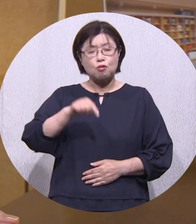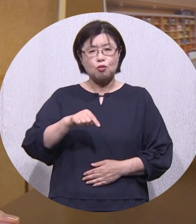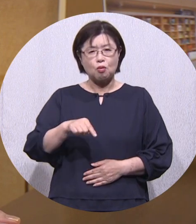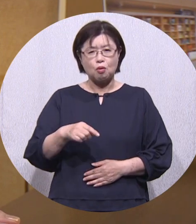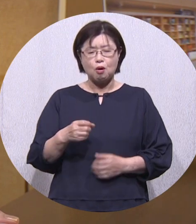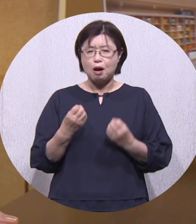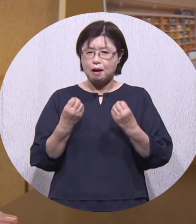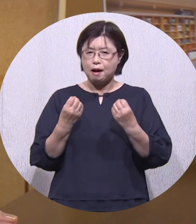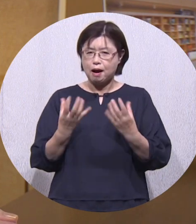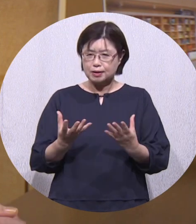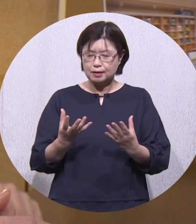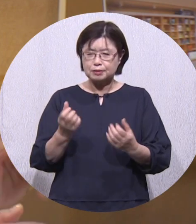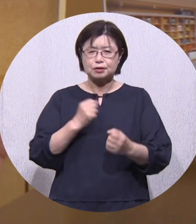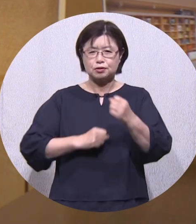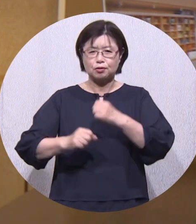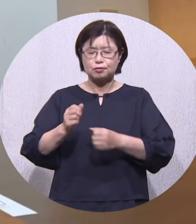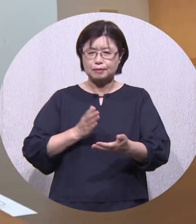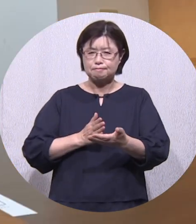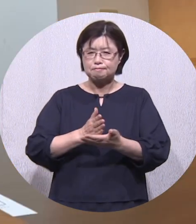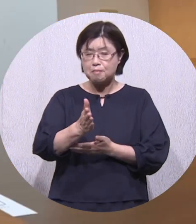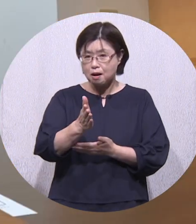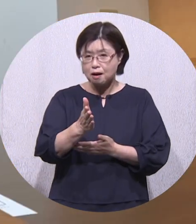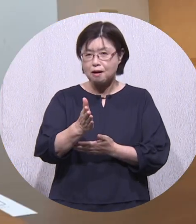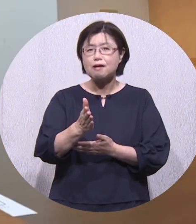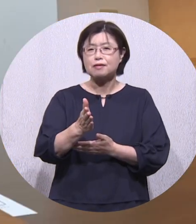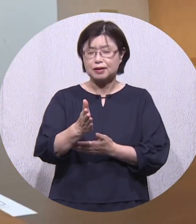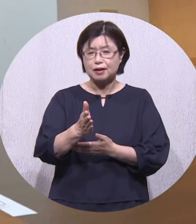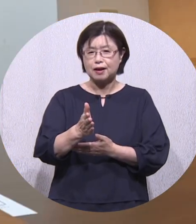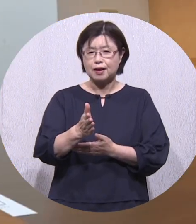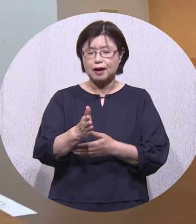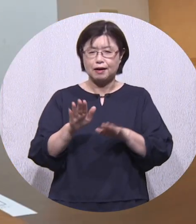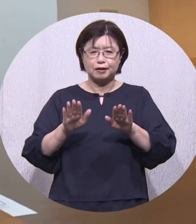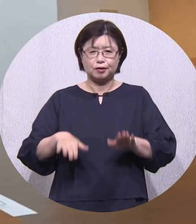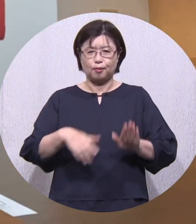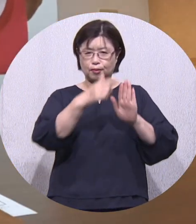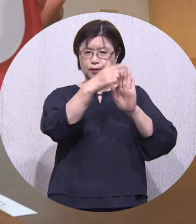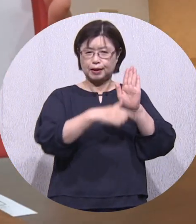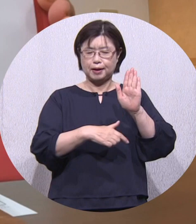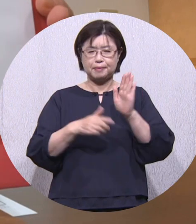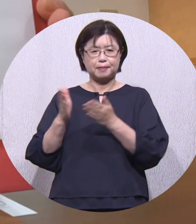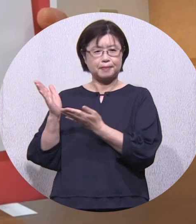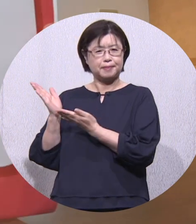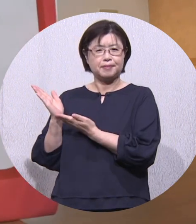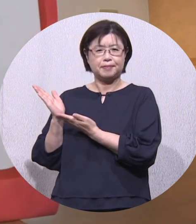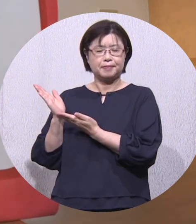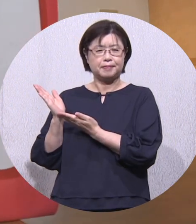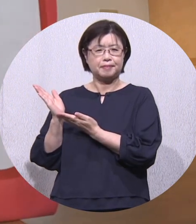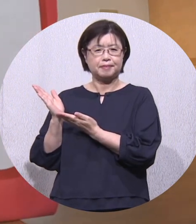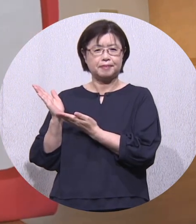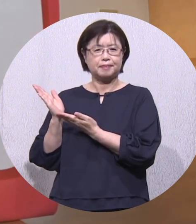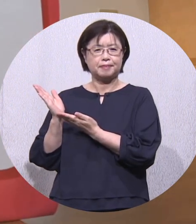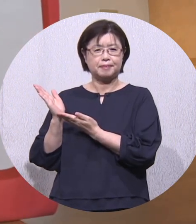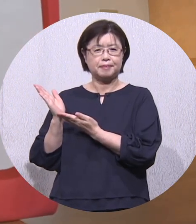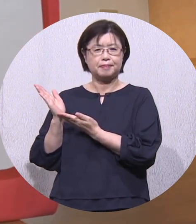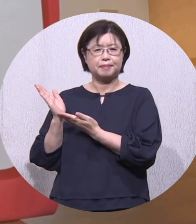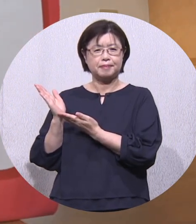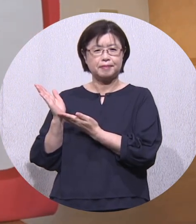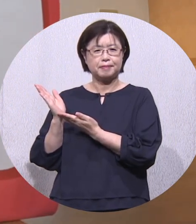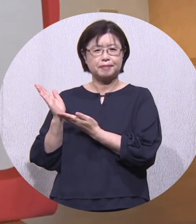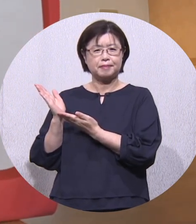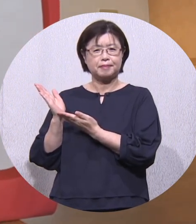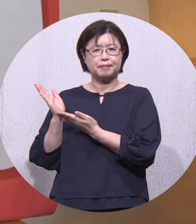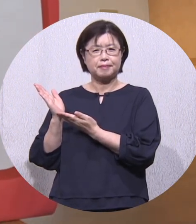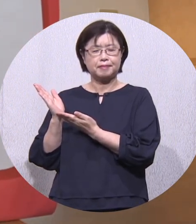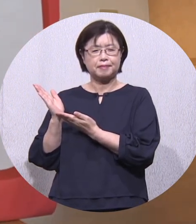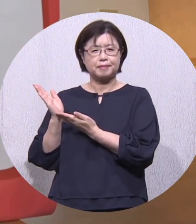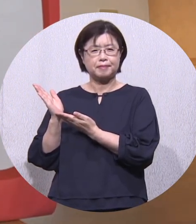の新たな取り組みを始めたということで、テーマはこちら、未来のの進化につい